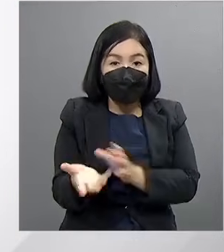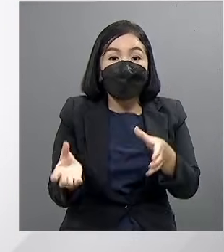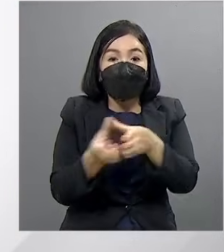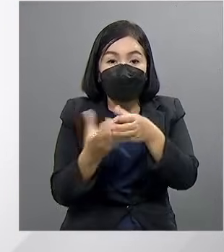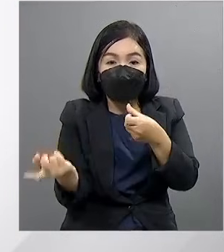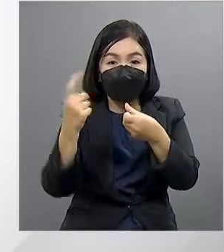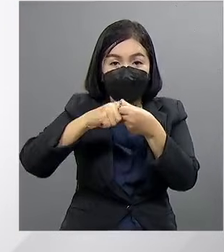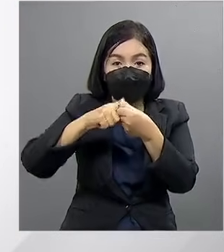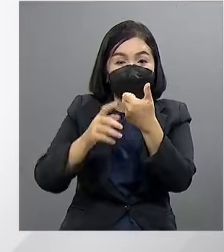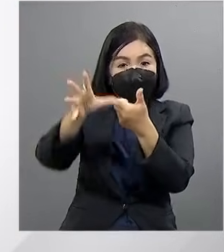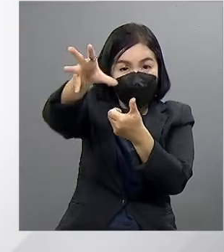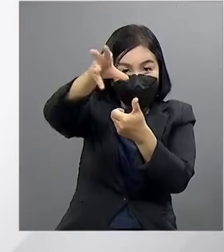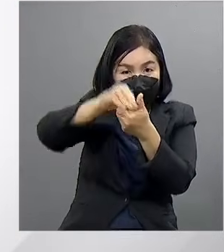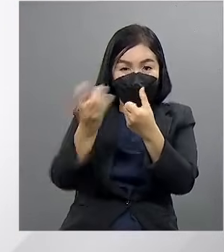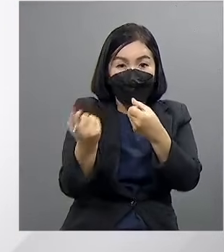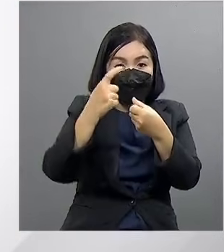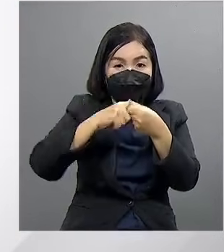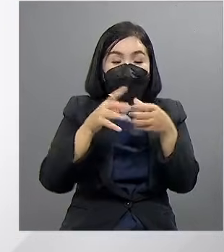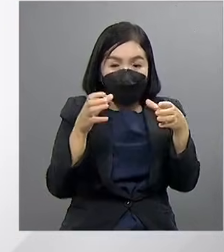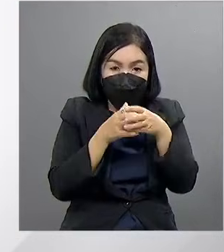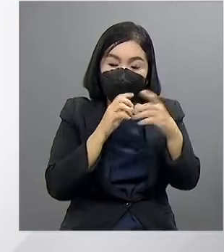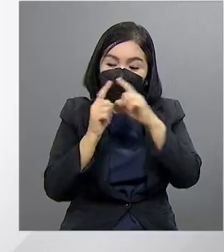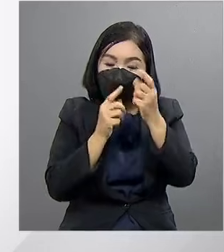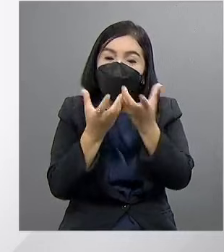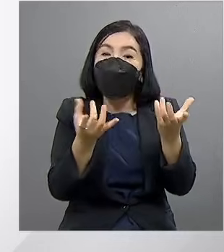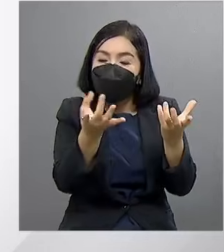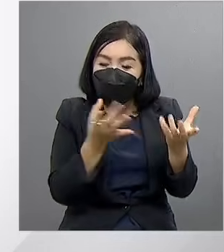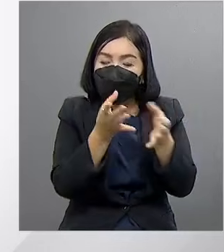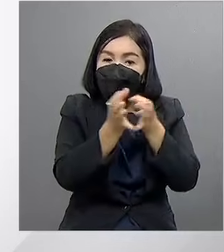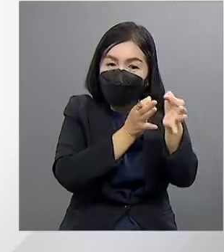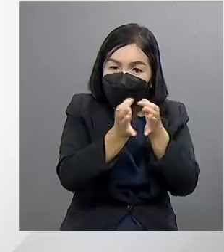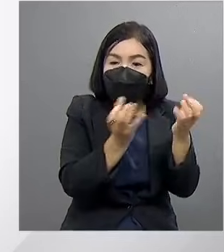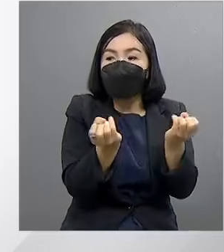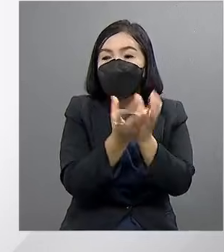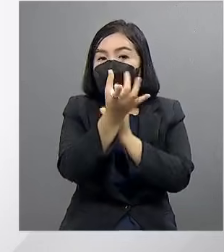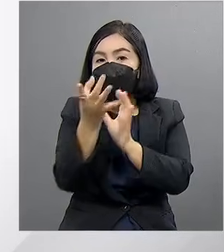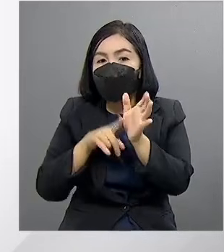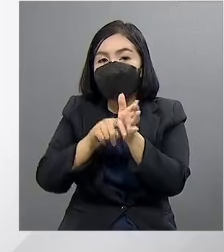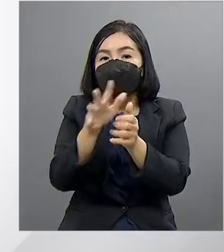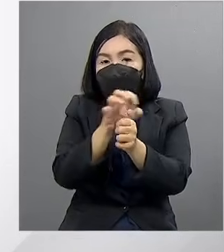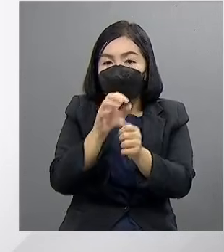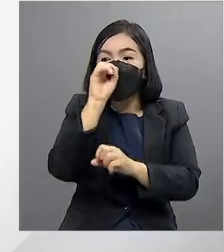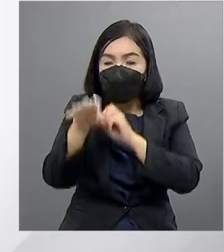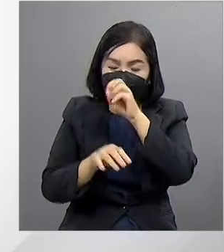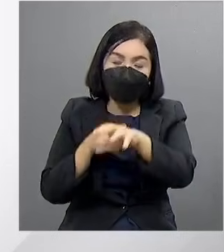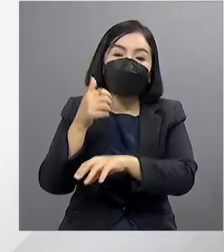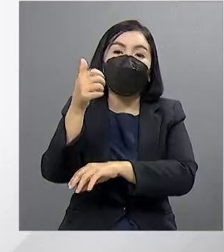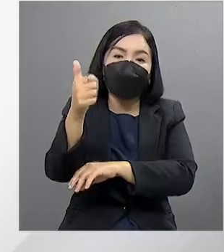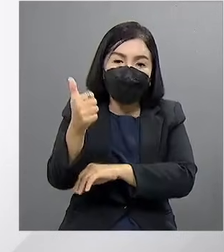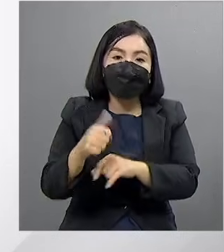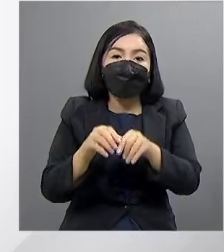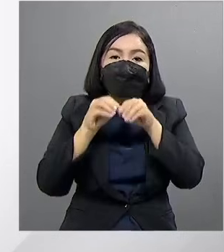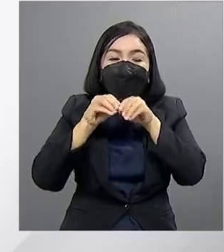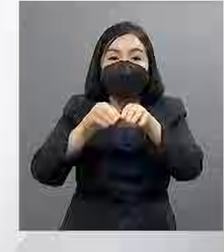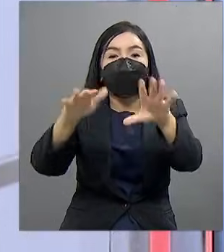สามารถที่จะไปพูดคุยได้เลยสินค้าคุณเป็นอะไรได้รับผลกระทบอะไรจากสถานการณ์โควิด-19 นะคะก็โพสต์มาหาทางเราได้เลยค่ะ